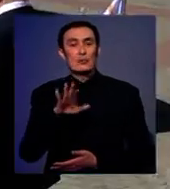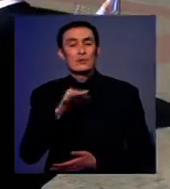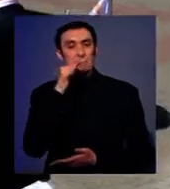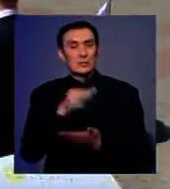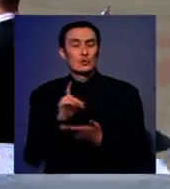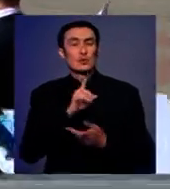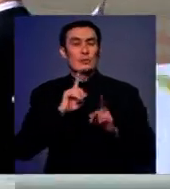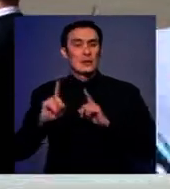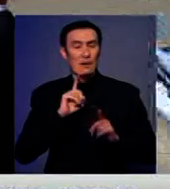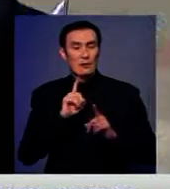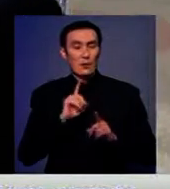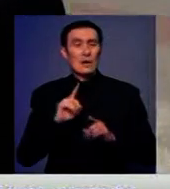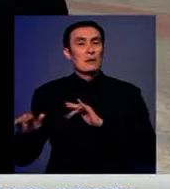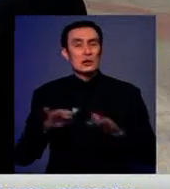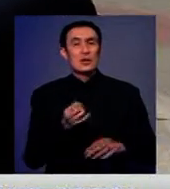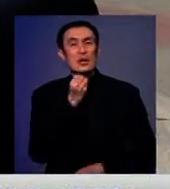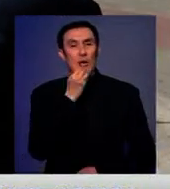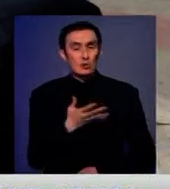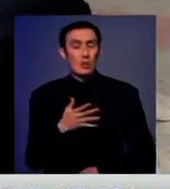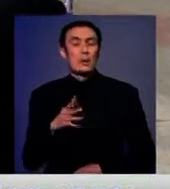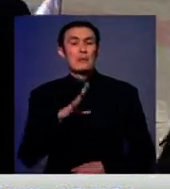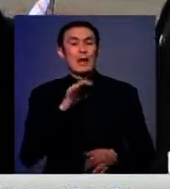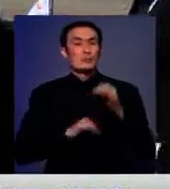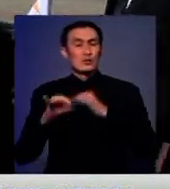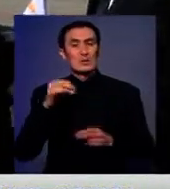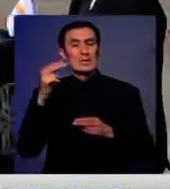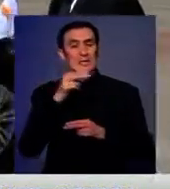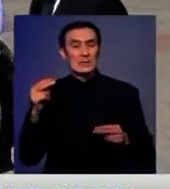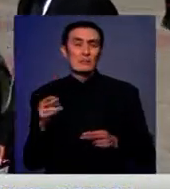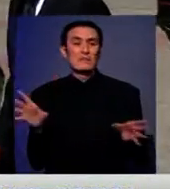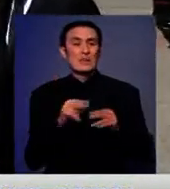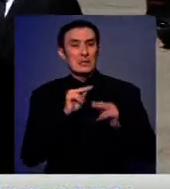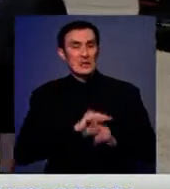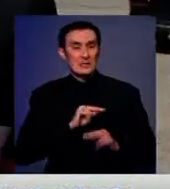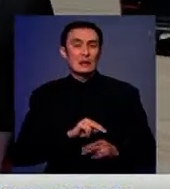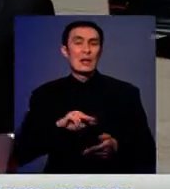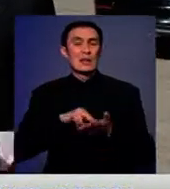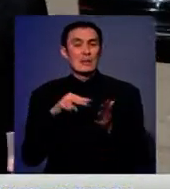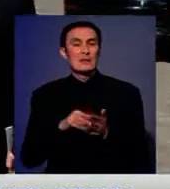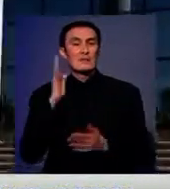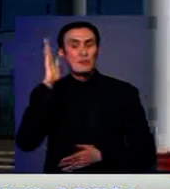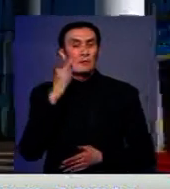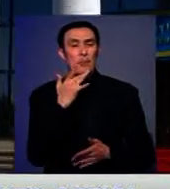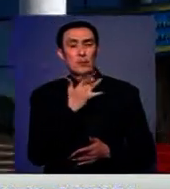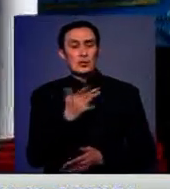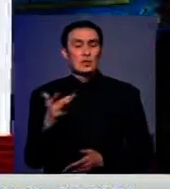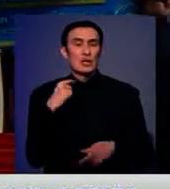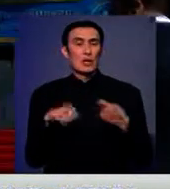отметил, что переговоры прошли успешно. Стороны обсудили темы двустороннего взаимодействия, наметили планы в